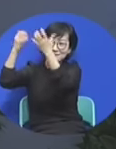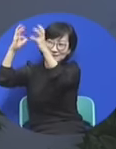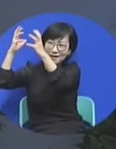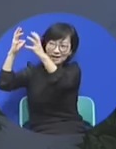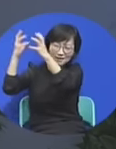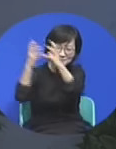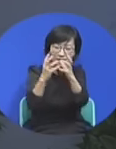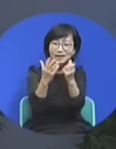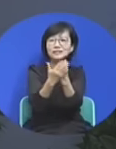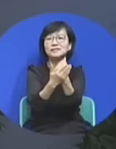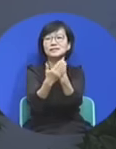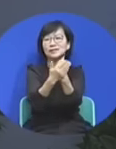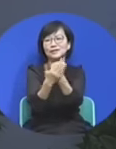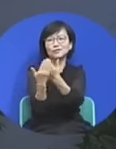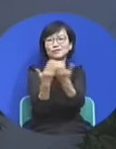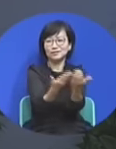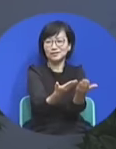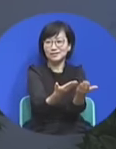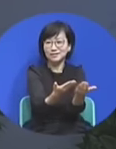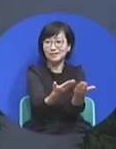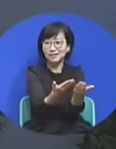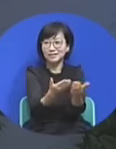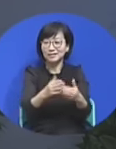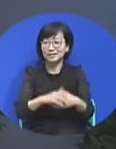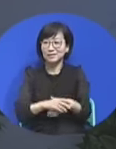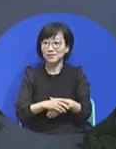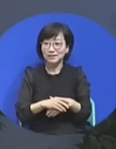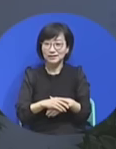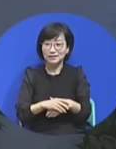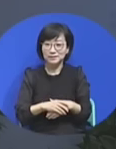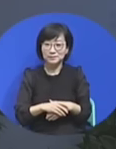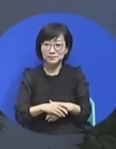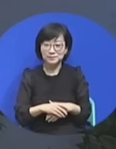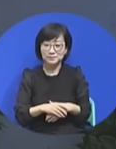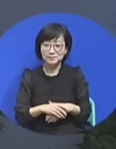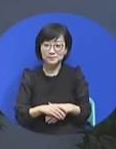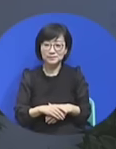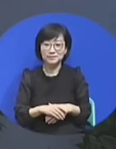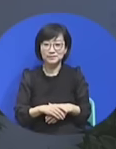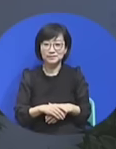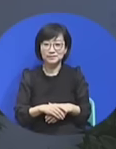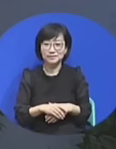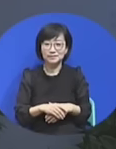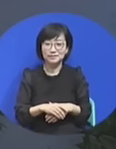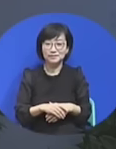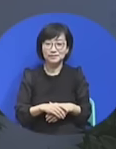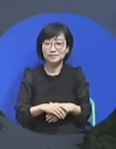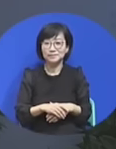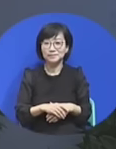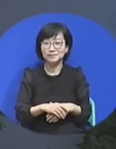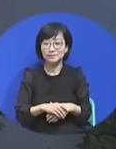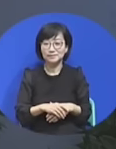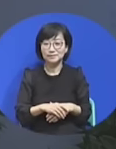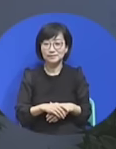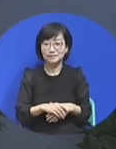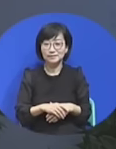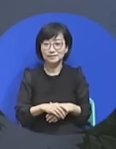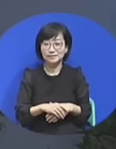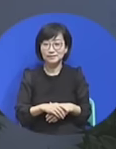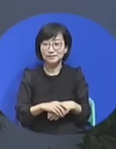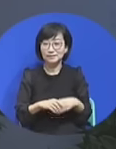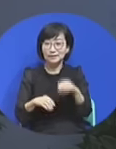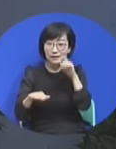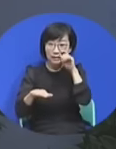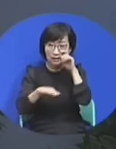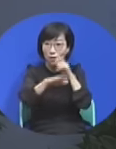one day God's kingdom came upon that field. 여러분 직업 타령하지 마세요. So don't complain about your job. 여러분이 저 길바닥에